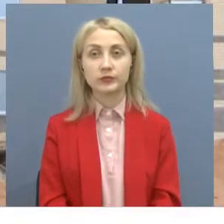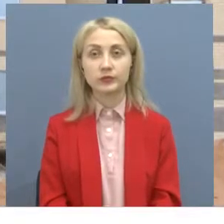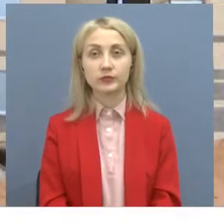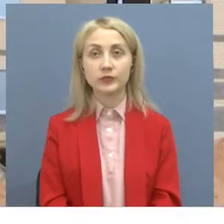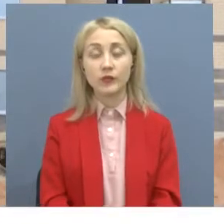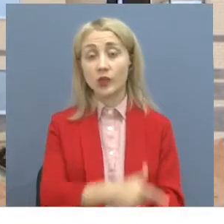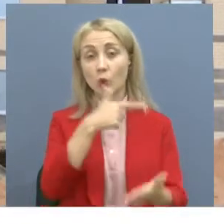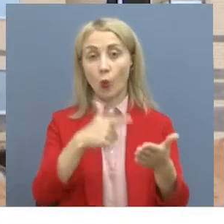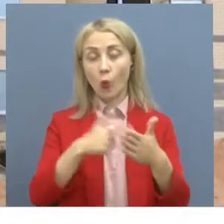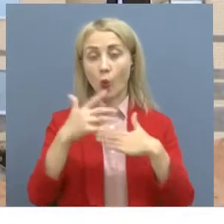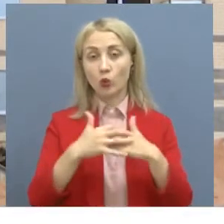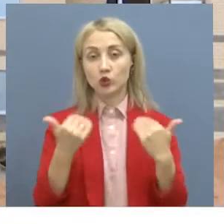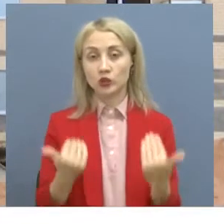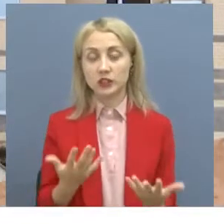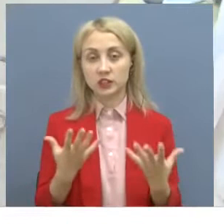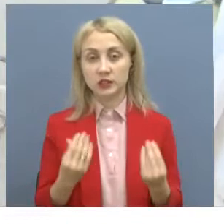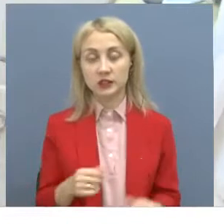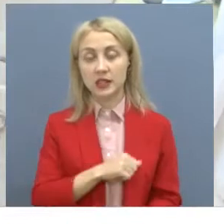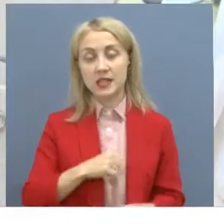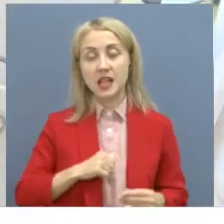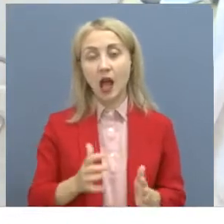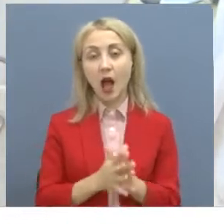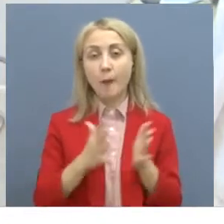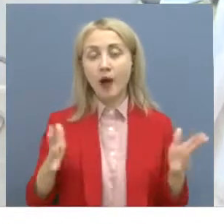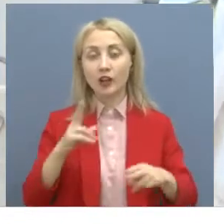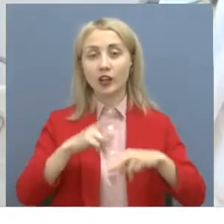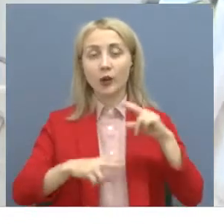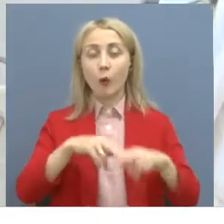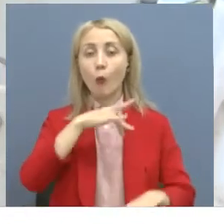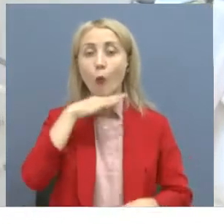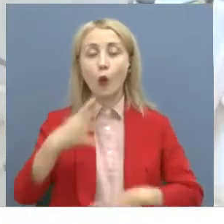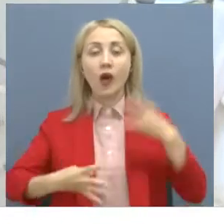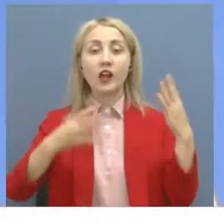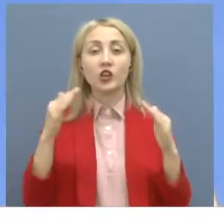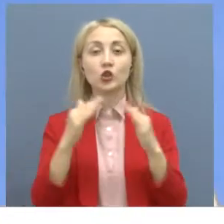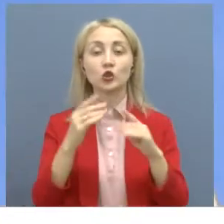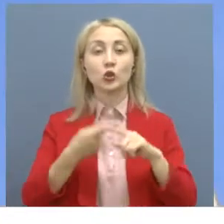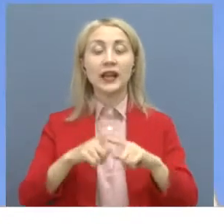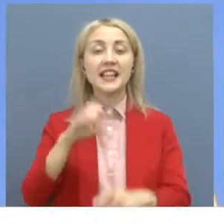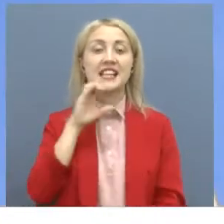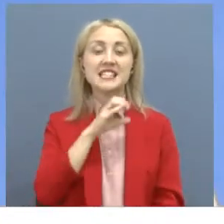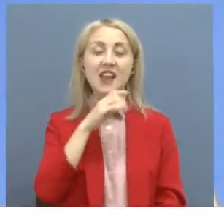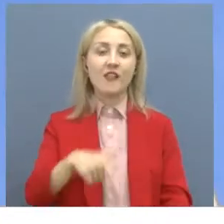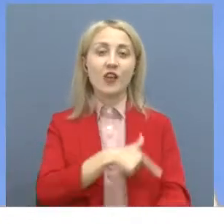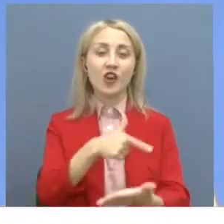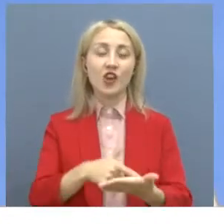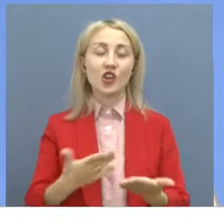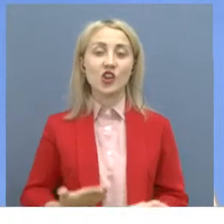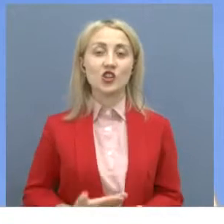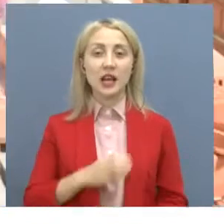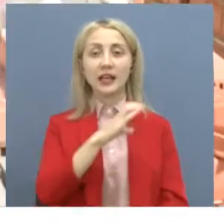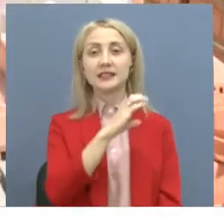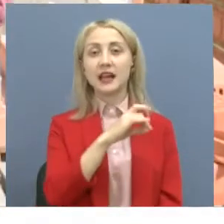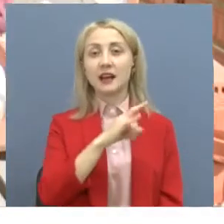Көкшетауда бүгінде құрылыс қарқынды дамыған аудан Сарыарқа. Соңғы жылдары оның аумағы ұлғаюда. Мұнда барлық инженерлік коммуникация тартылған.